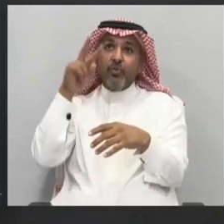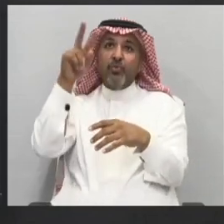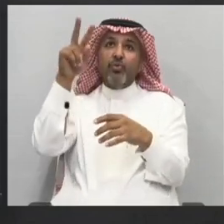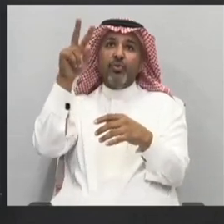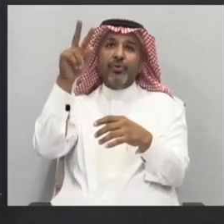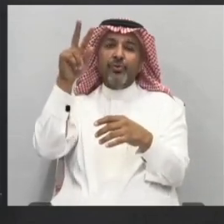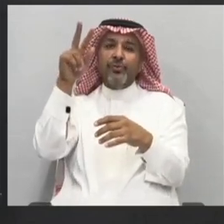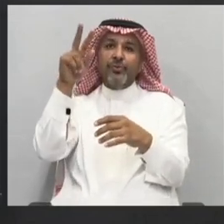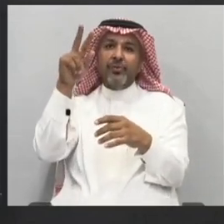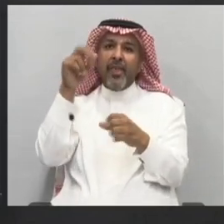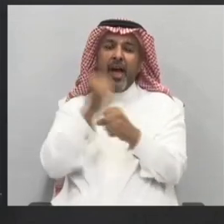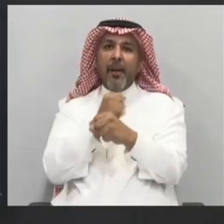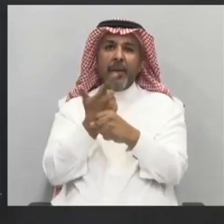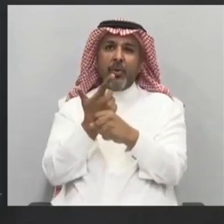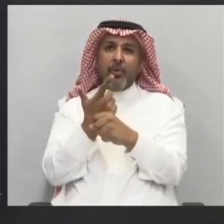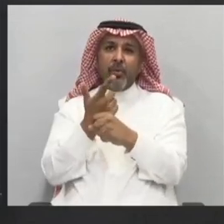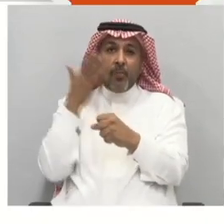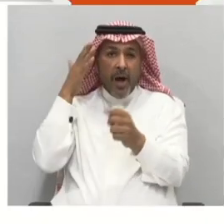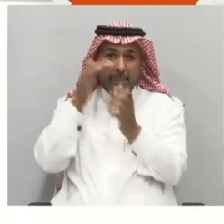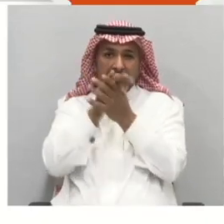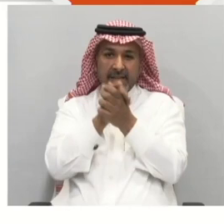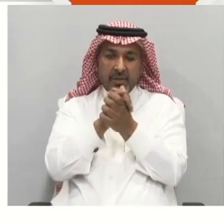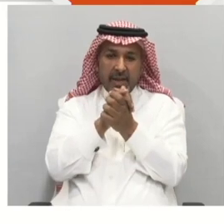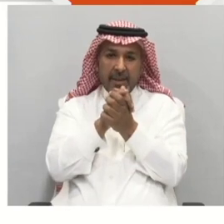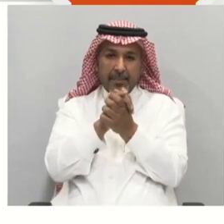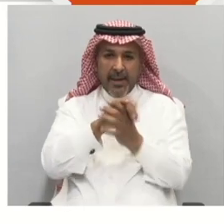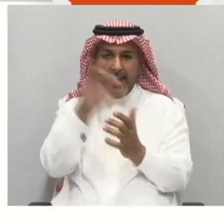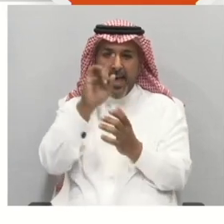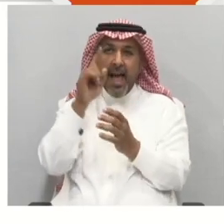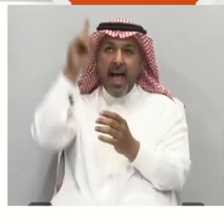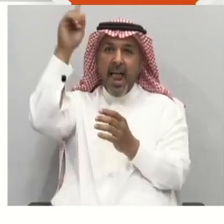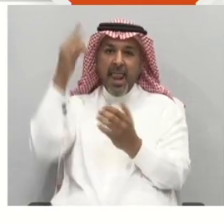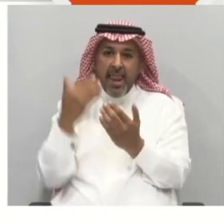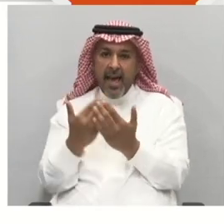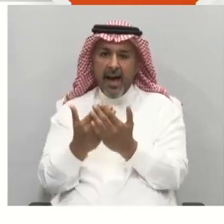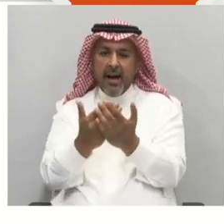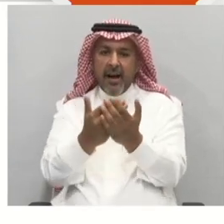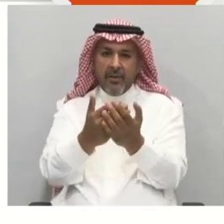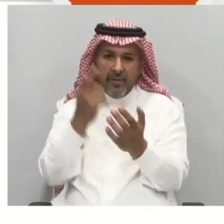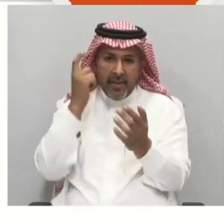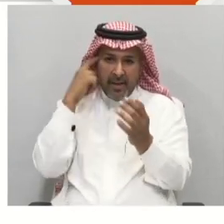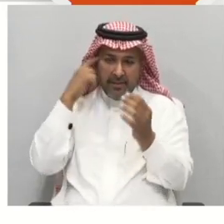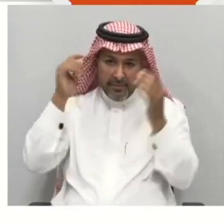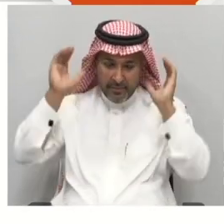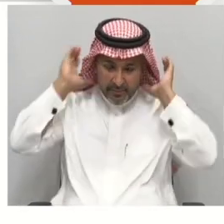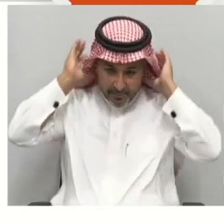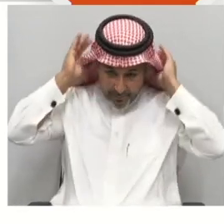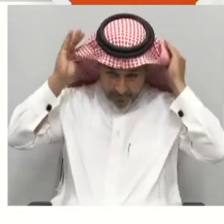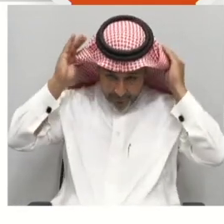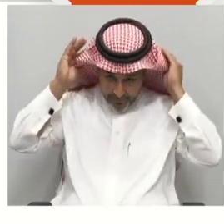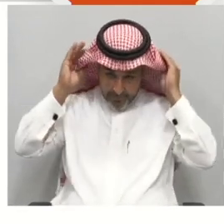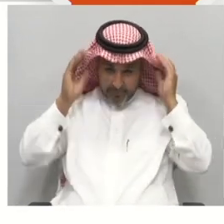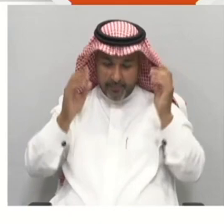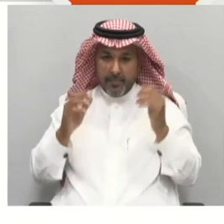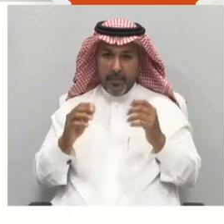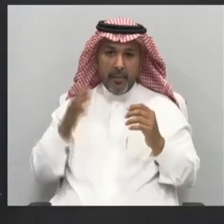سبحانه وتعالى في سوره القمر اقتربت الساعه وانشق القمر فالنبي صلى الله عليه وسلم لا يستطيع ان